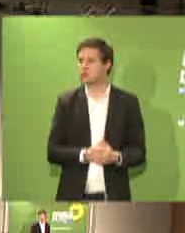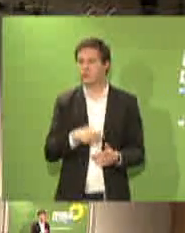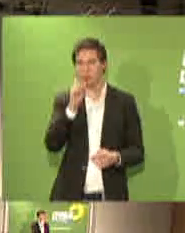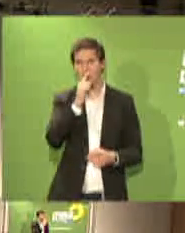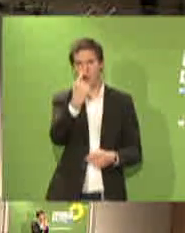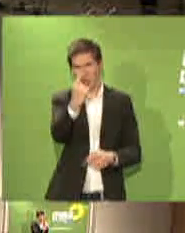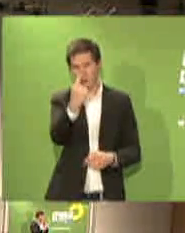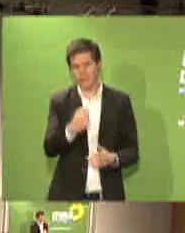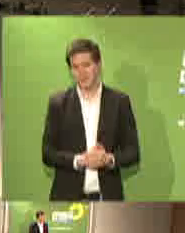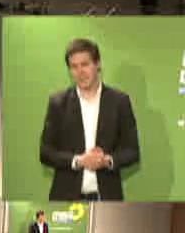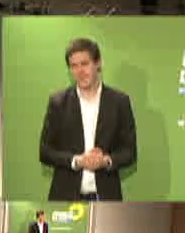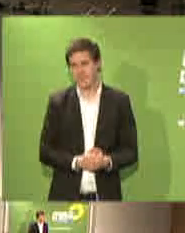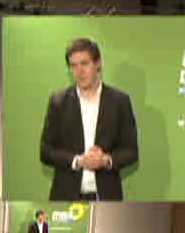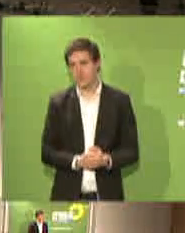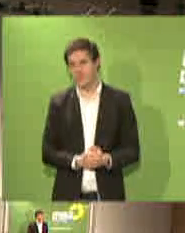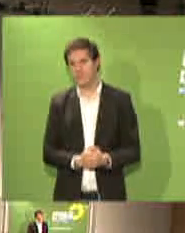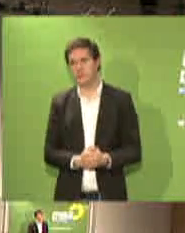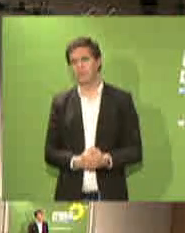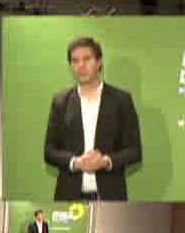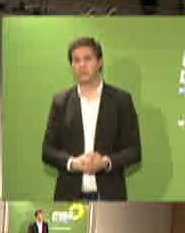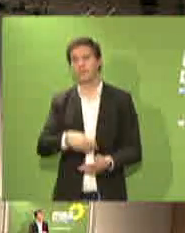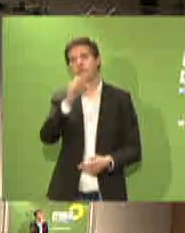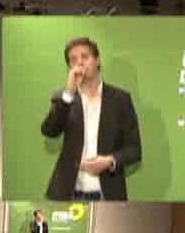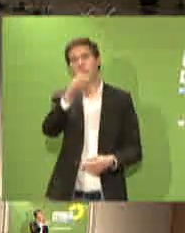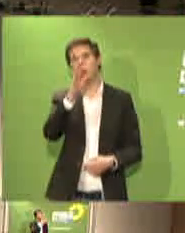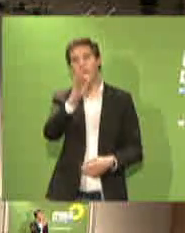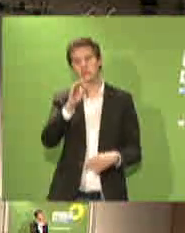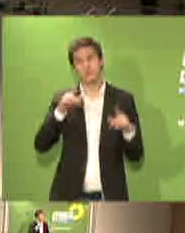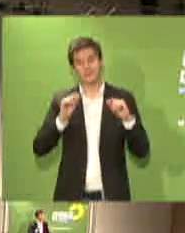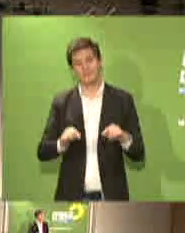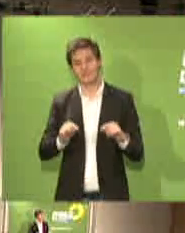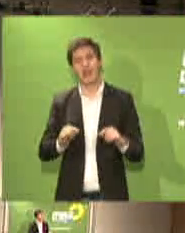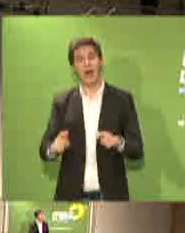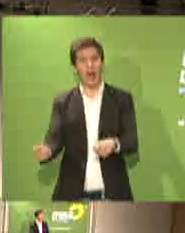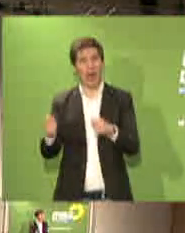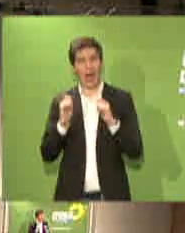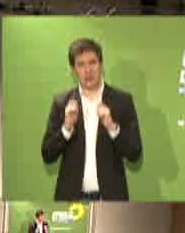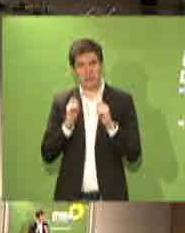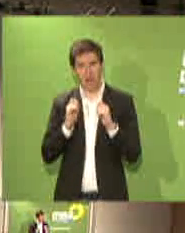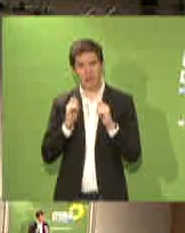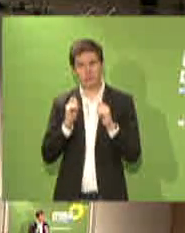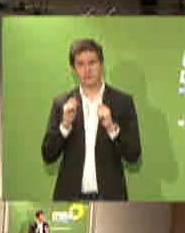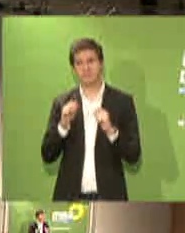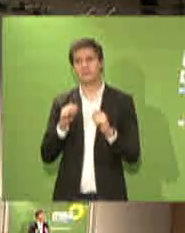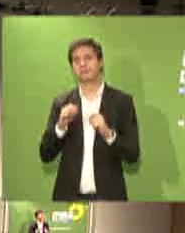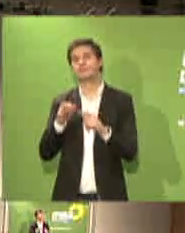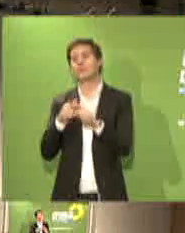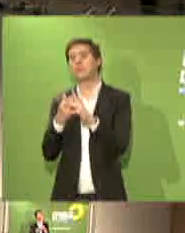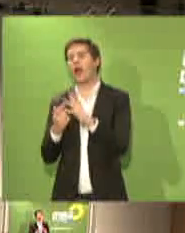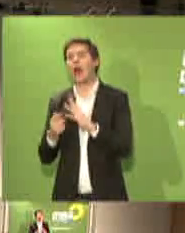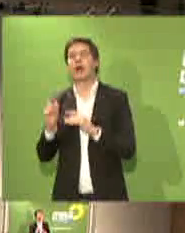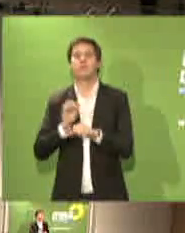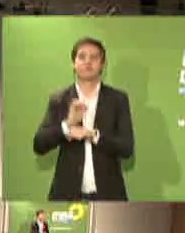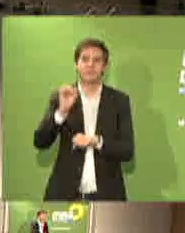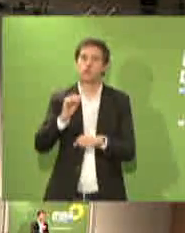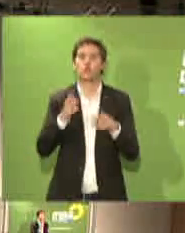Eine Enthaltung. Gut, damit ist der Antrag mit einigen Gegenstimmen und einer Enthaltung